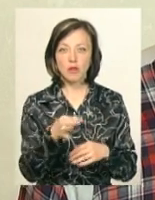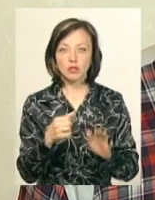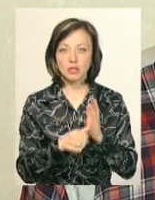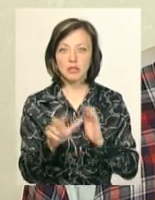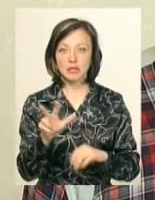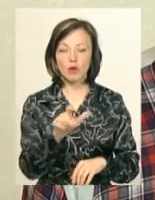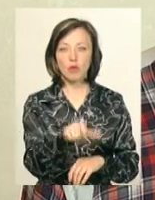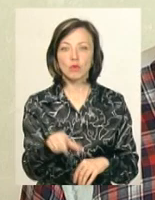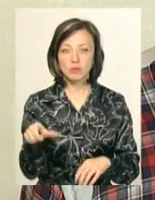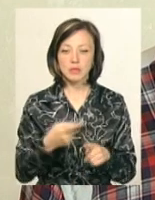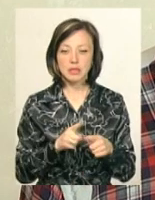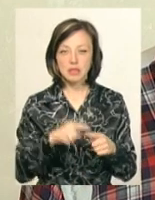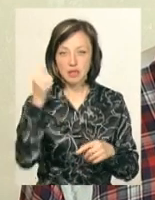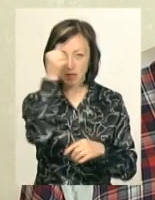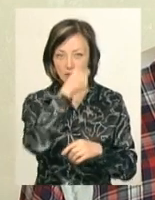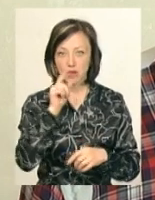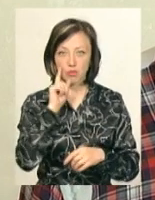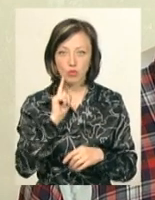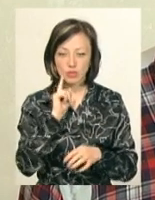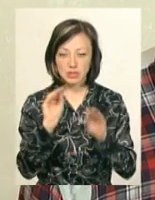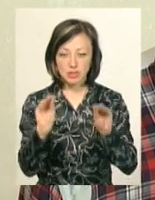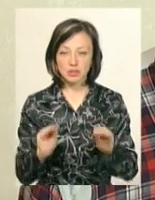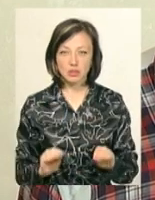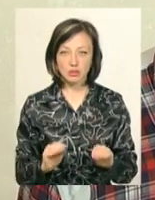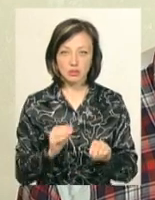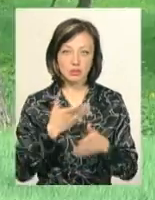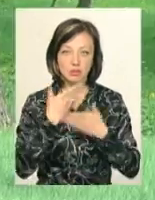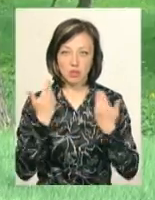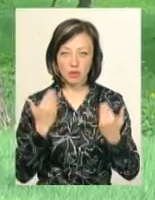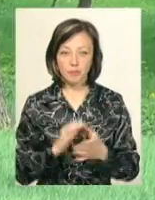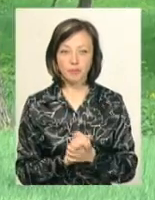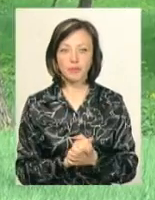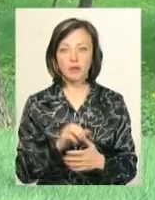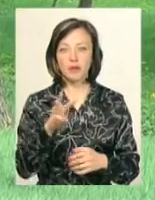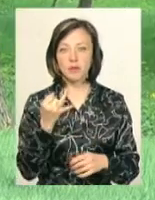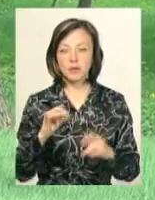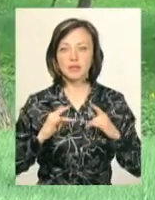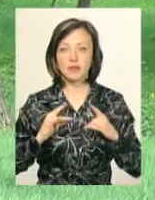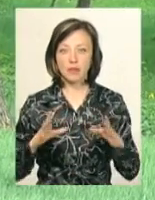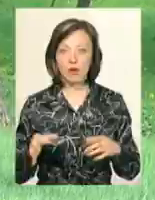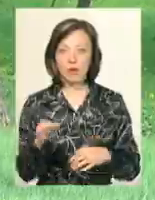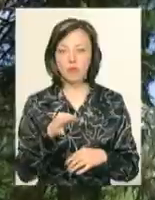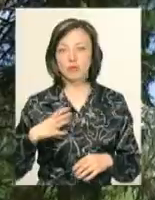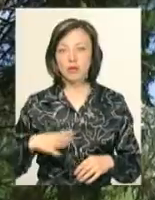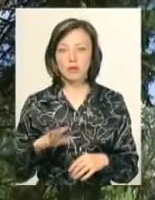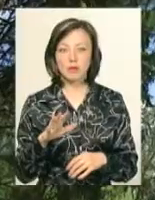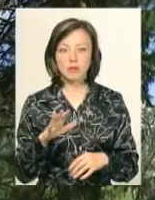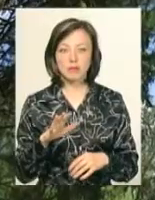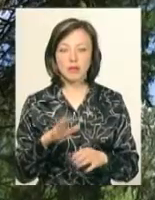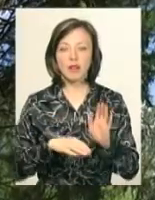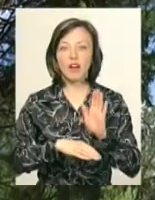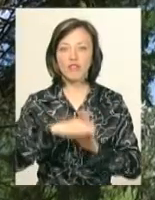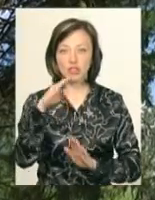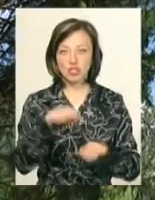63 особи. За цей рік я поки що статистичних даних не маю. На травневі свята на Хмельниччині очікується п'ятий, найвищий